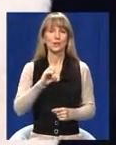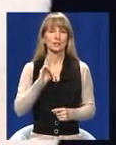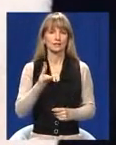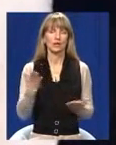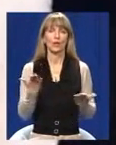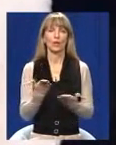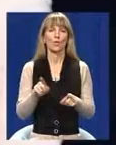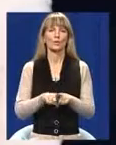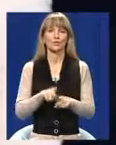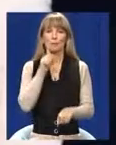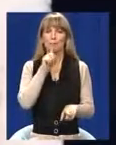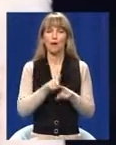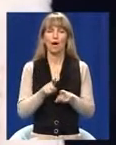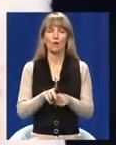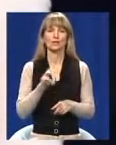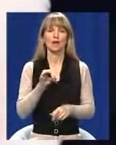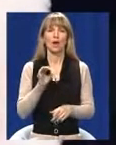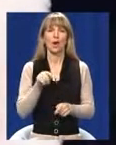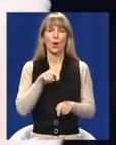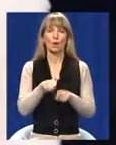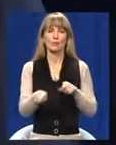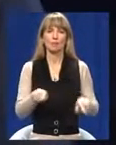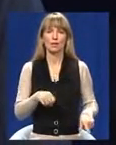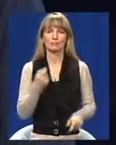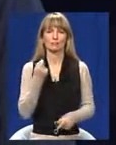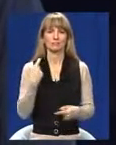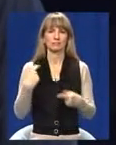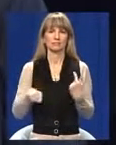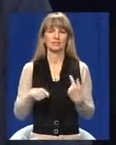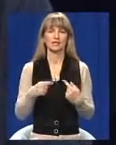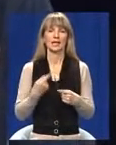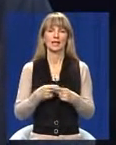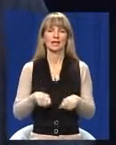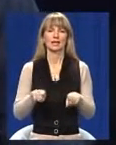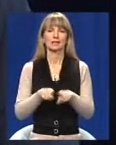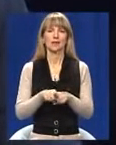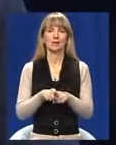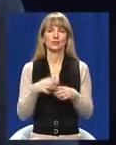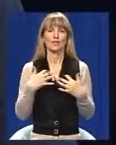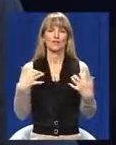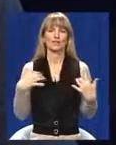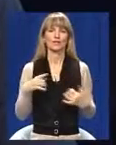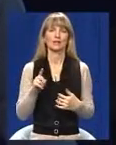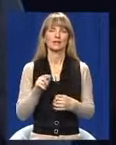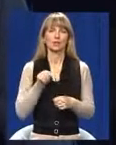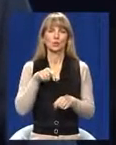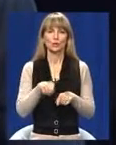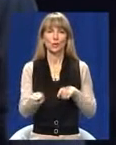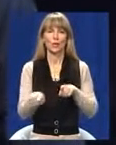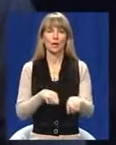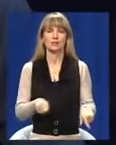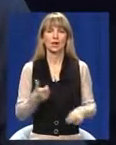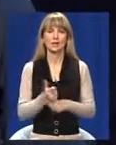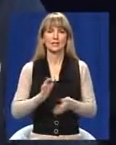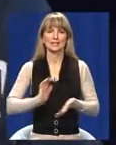очень похож на осьминога, но немного отличается. Это такое животное с щупальцами, очень